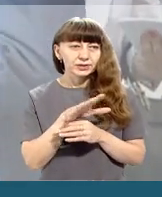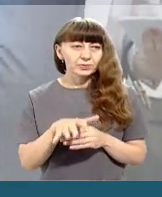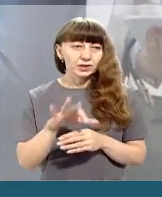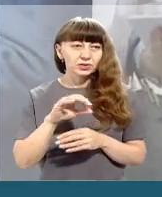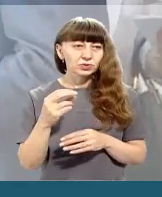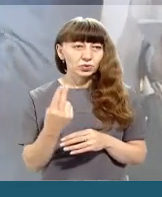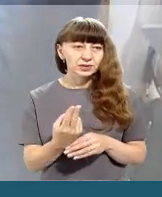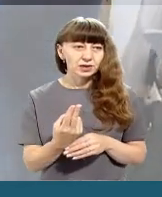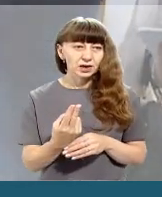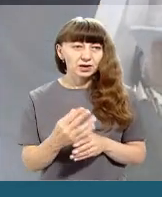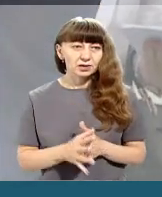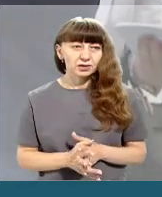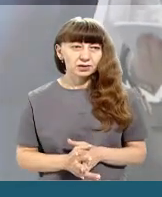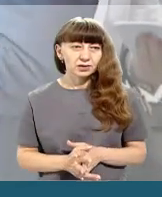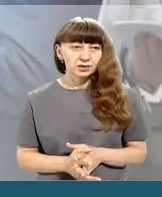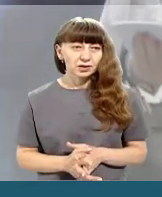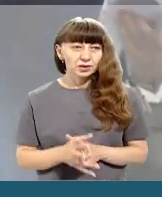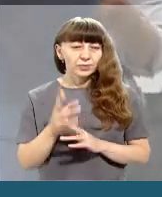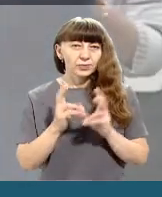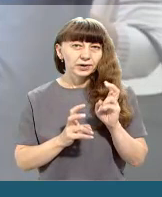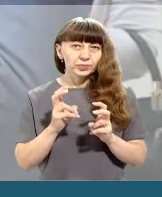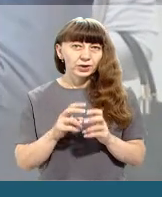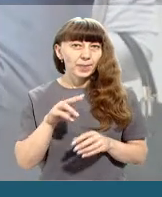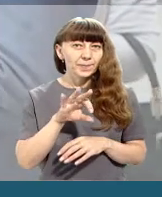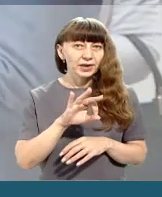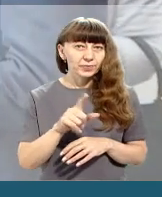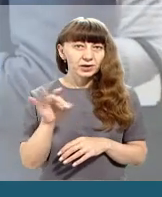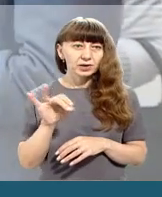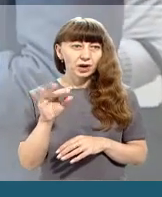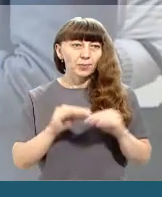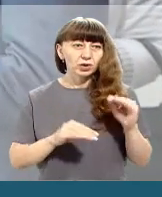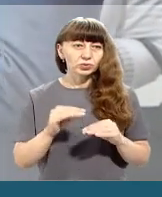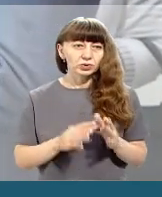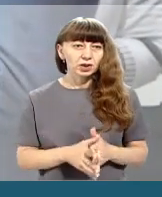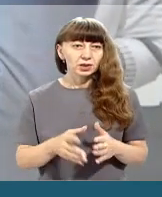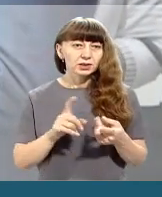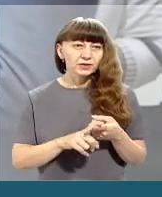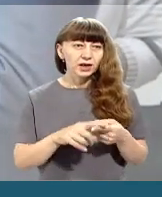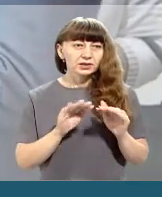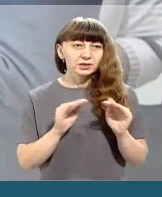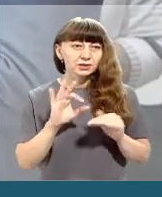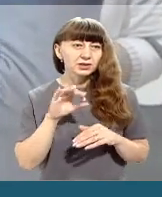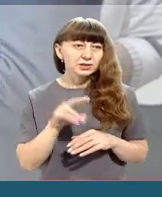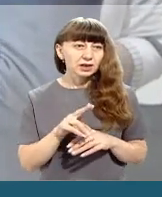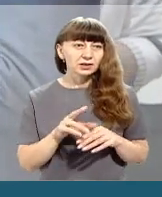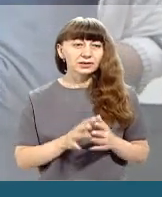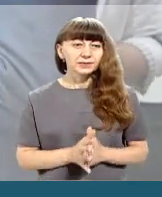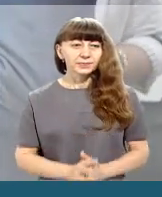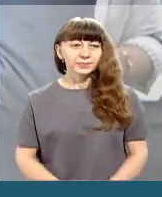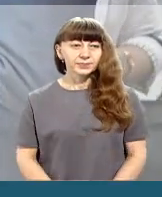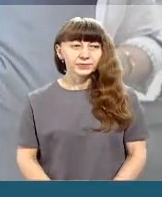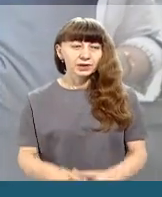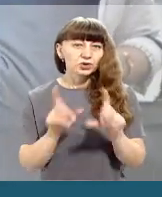қойған бағыттарымыз әлеуметтік жиһаздар және жабдықтармен қамтамасыз ету. Олардың қатарына мектеп, балабақша, спорт